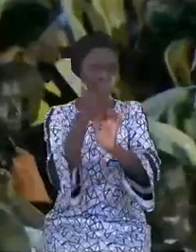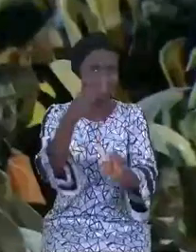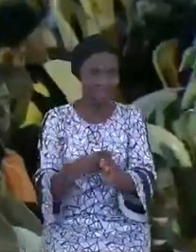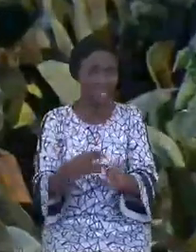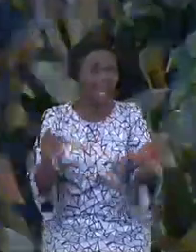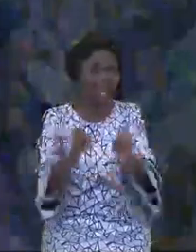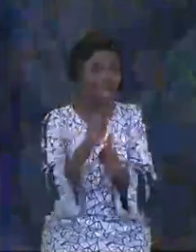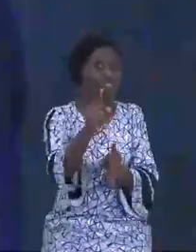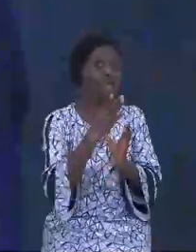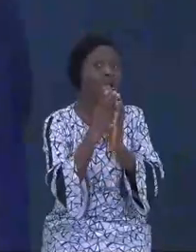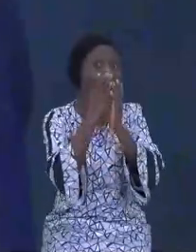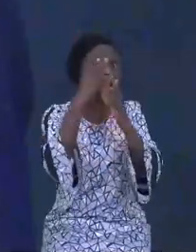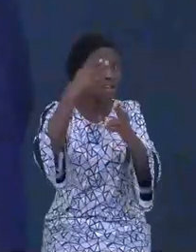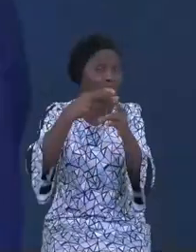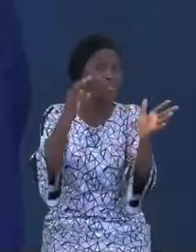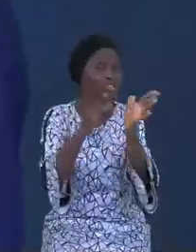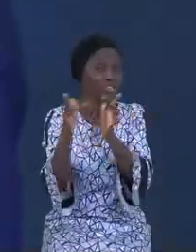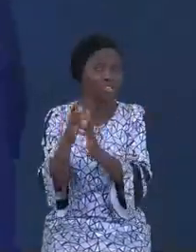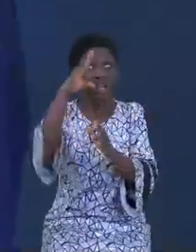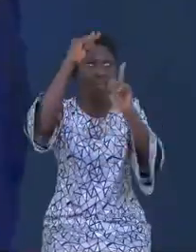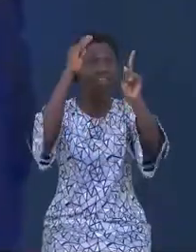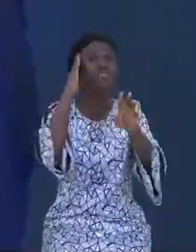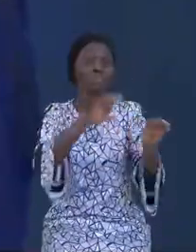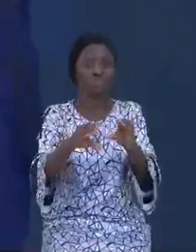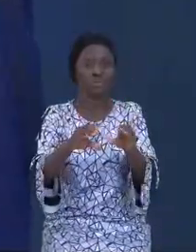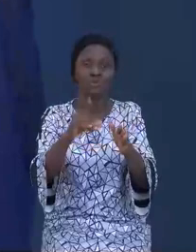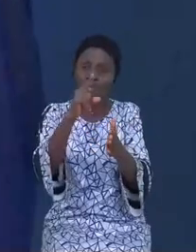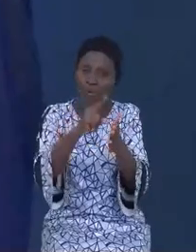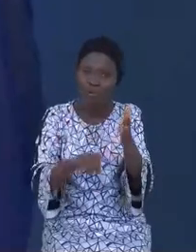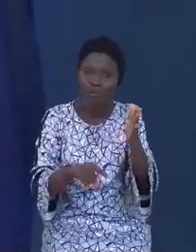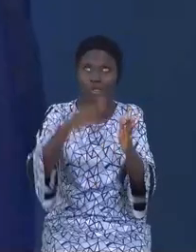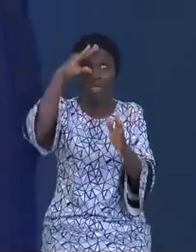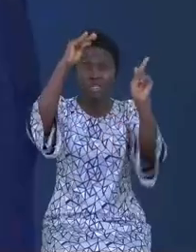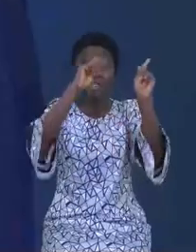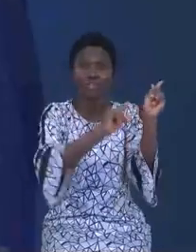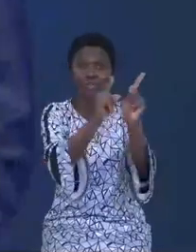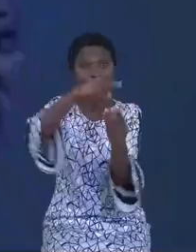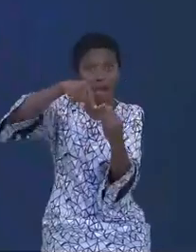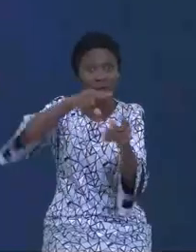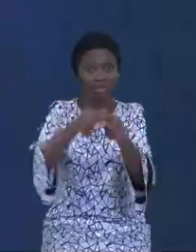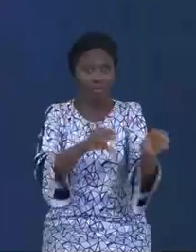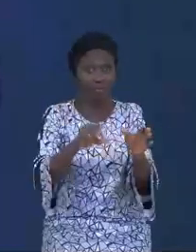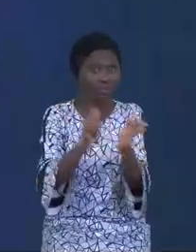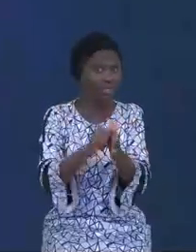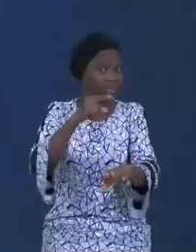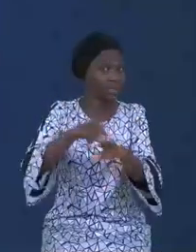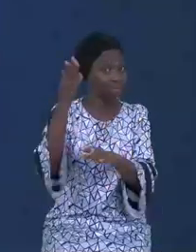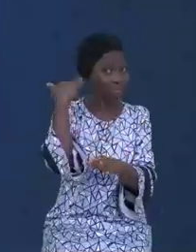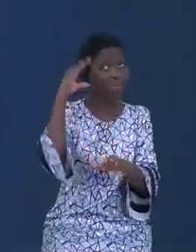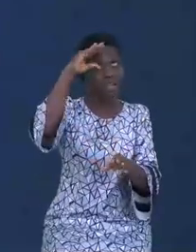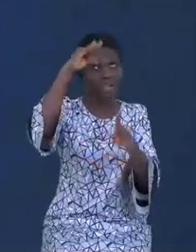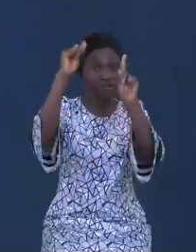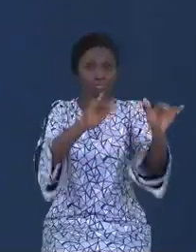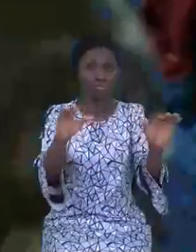nous mentionnons le nom de Jésus, il fera ce qu'il allait de lieu en lieu faisant en son temps. Il le fera dans